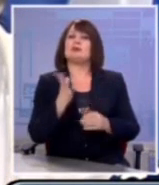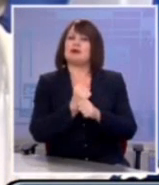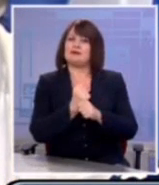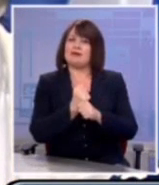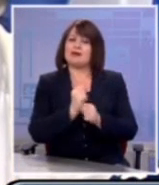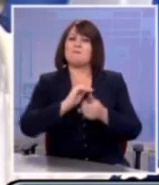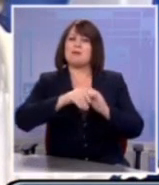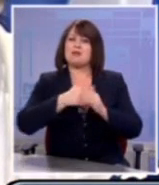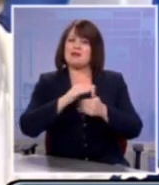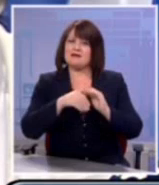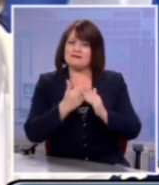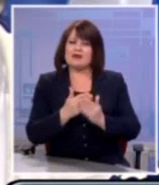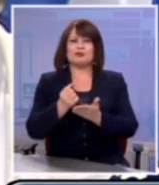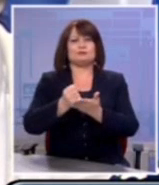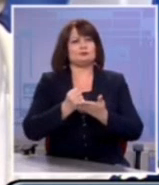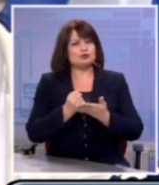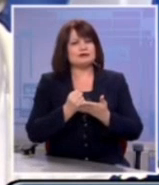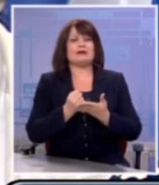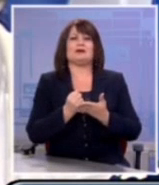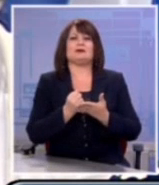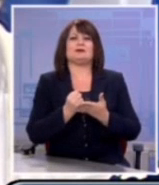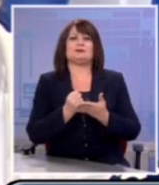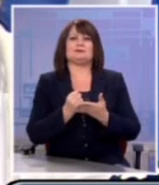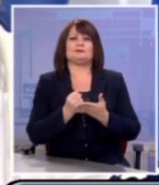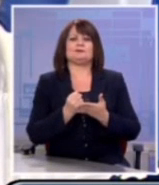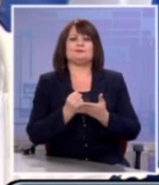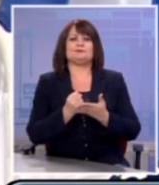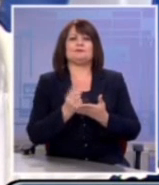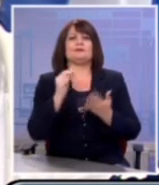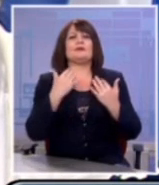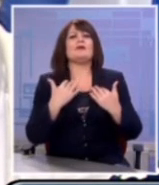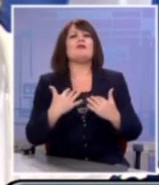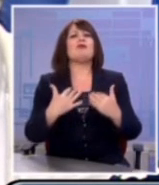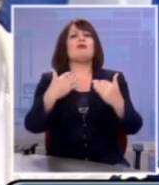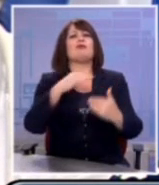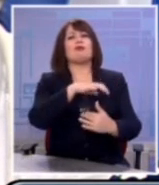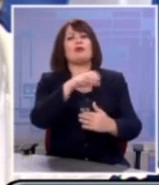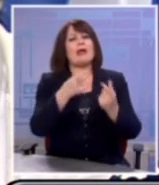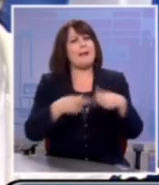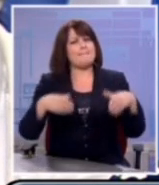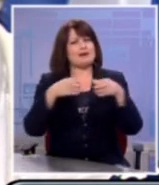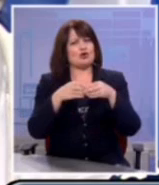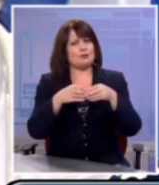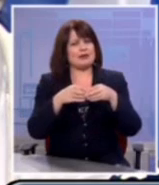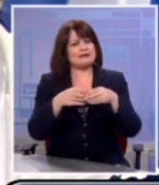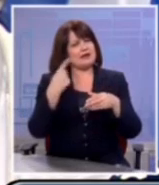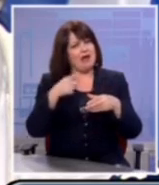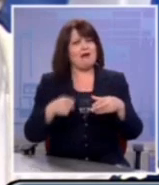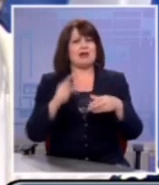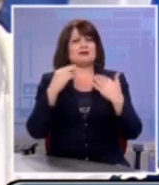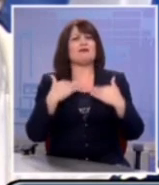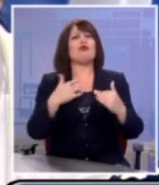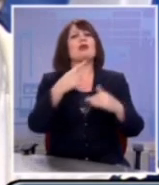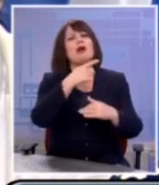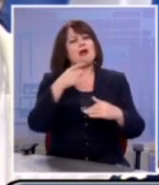το ενδιαφέρον και την υποστήριξη κοινοβουλευτικών επιτροπών και κοινοβουλίων,